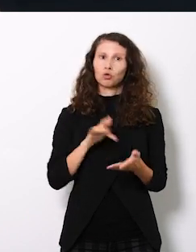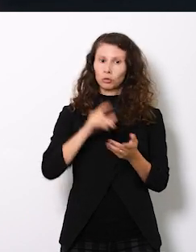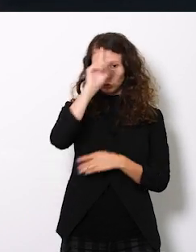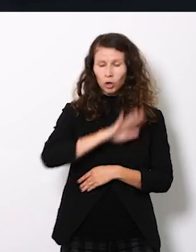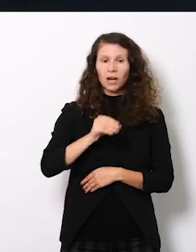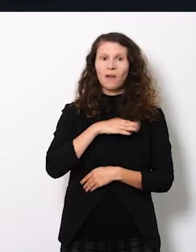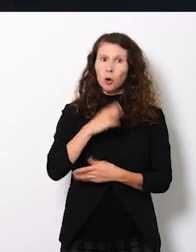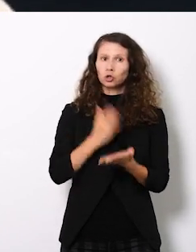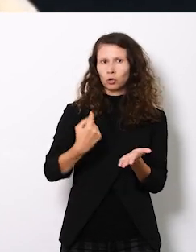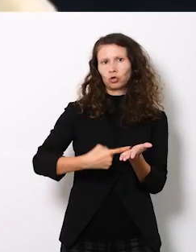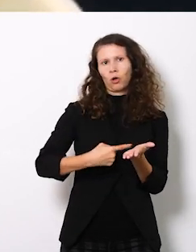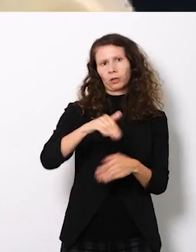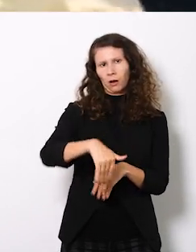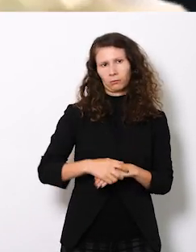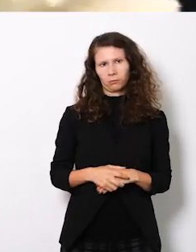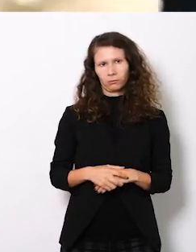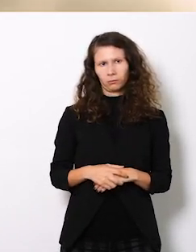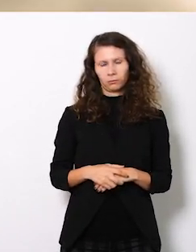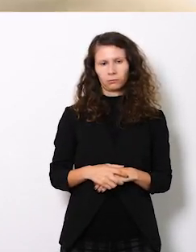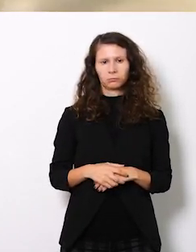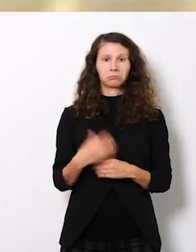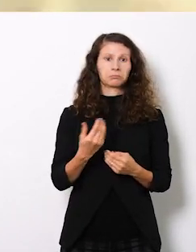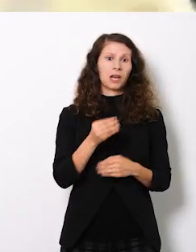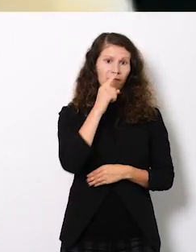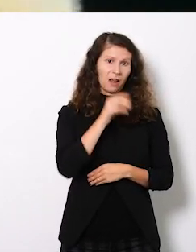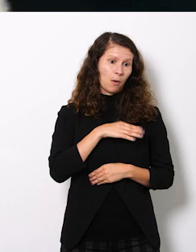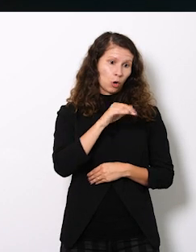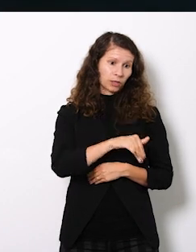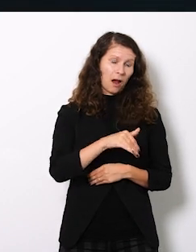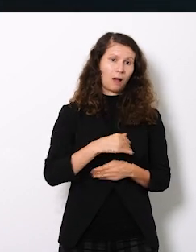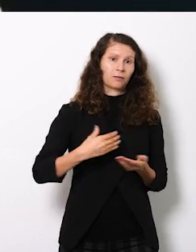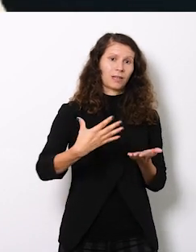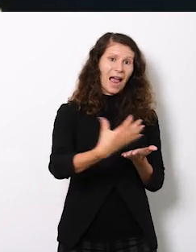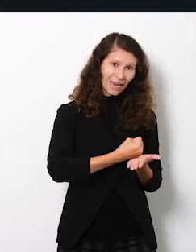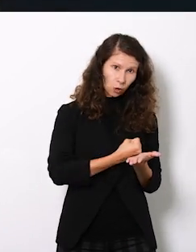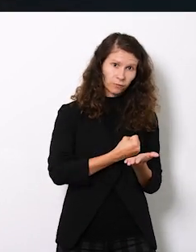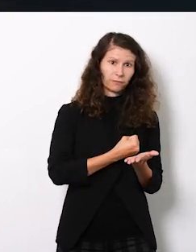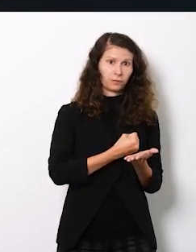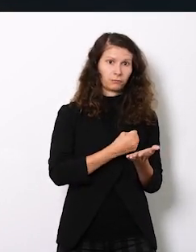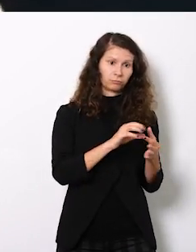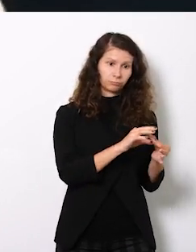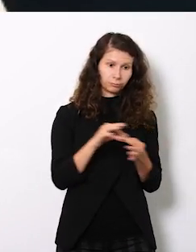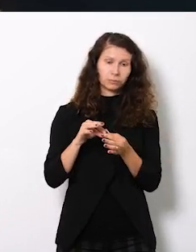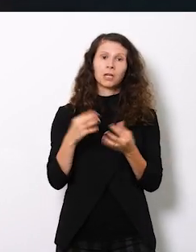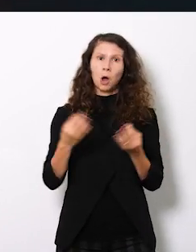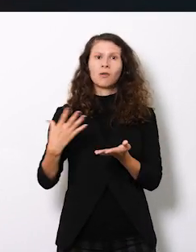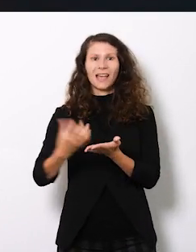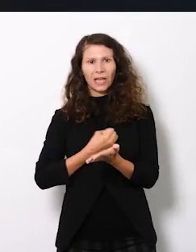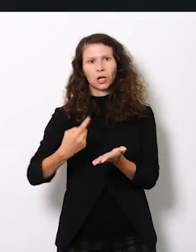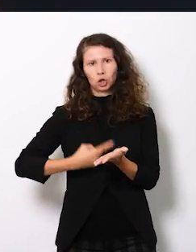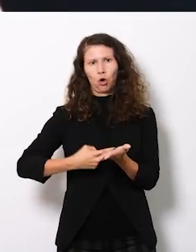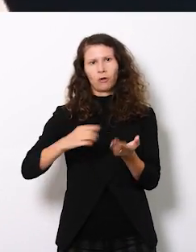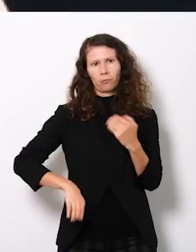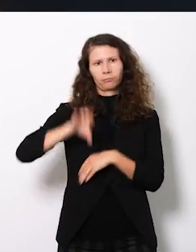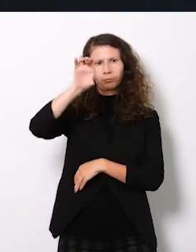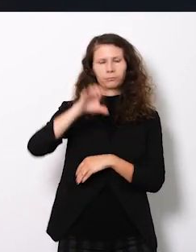bereits besteuert. Wer nämlich aus seinem Vermögen Einkünfte erzielt, der muss darauf ja Ertragssteuern zahlen.